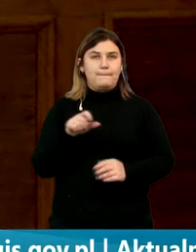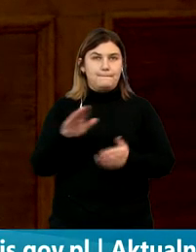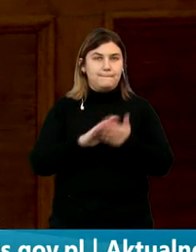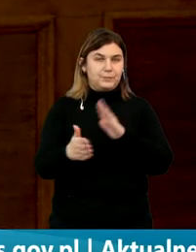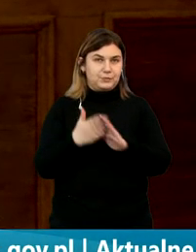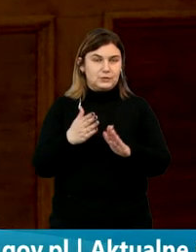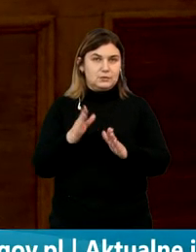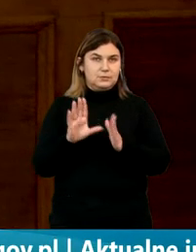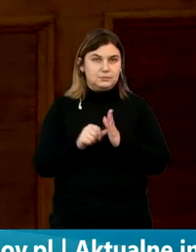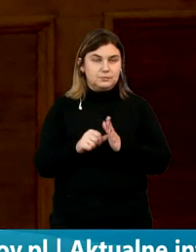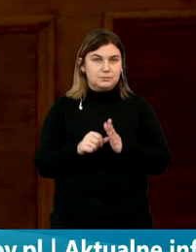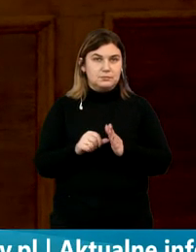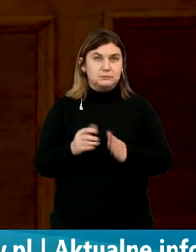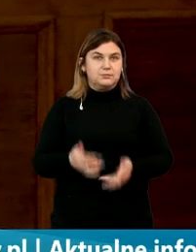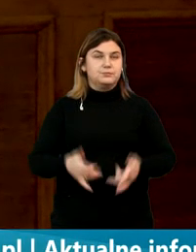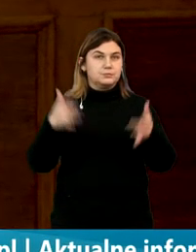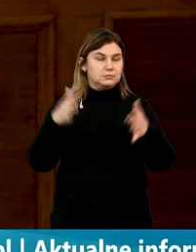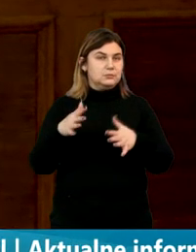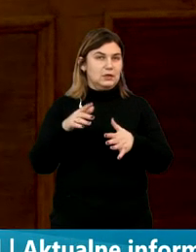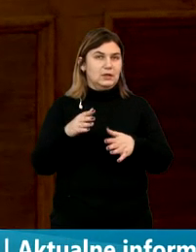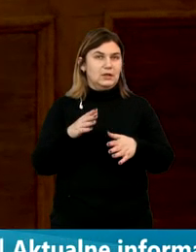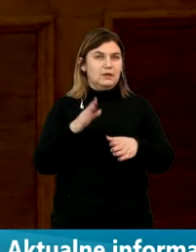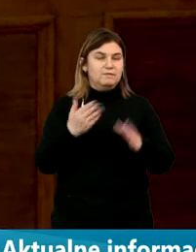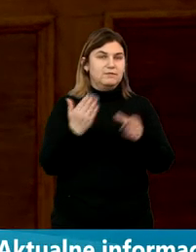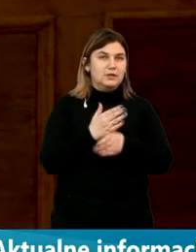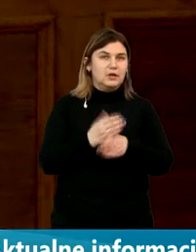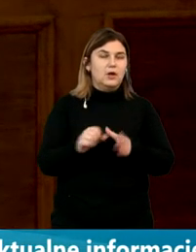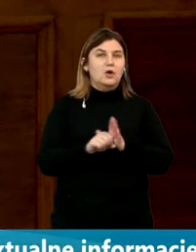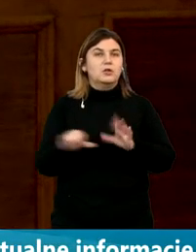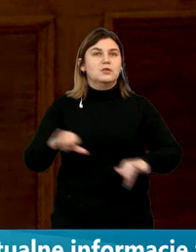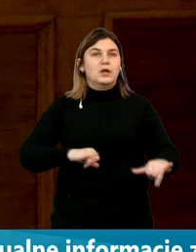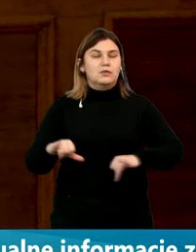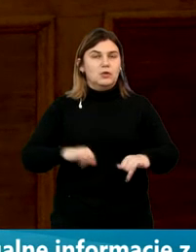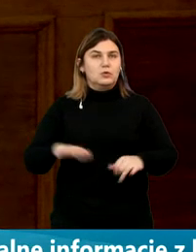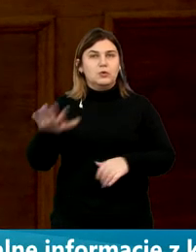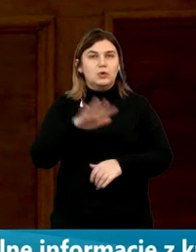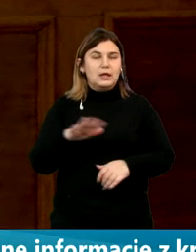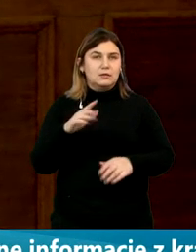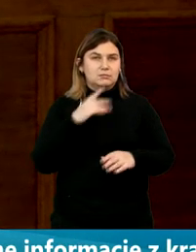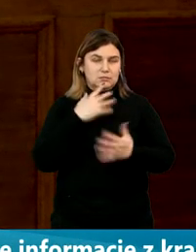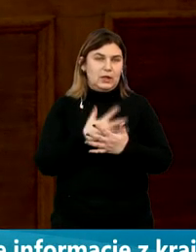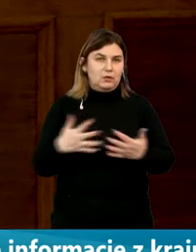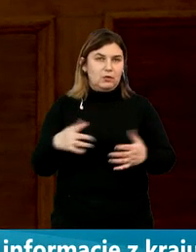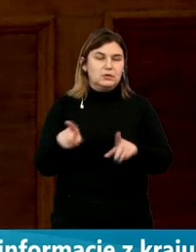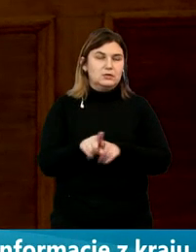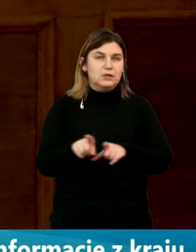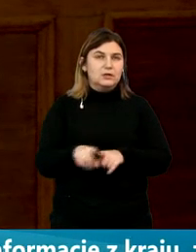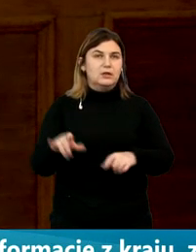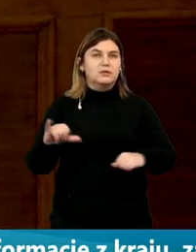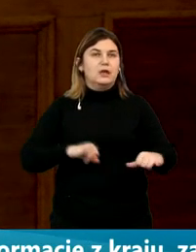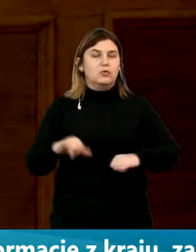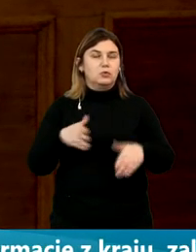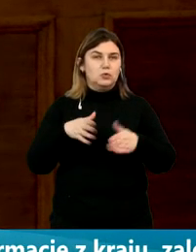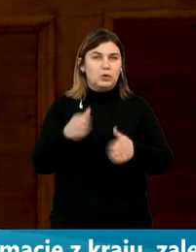odpowiedzialnych, pani Gabrielo, wiele podmiotów. Od zarządców nieruchomości, w których mieszkamy, począwszy, poprzez Zarząd Dróg i Transportu